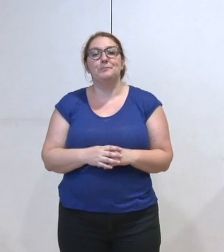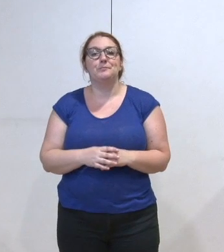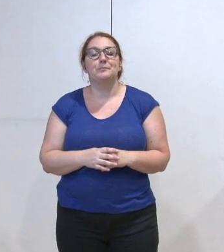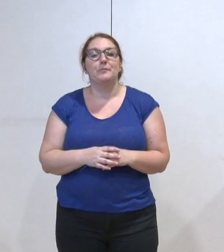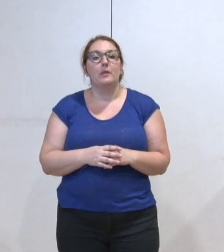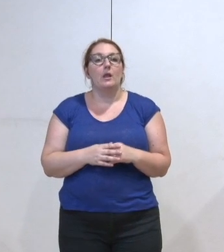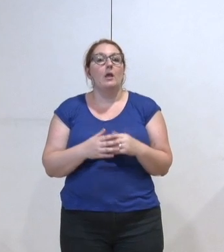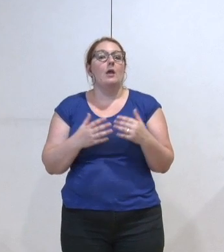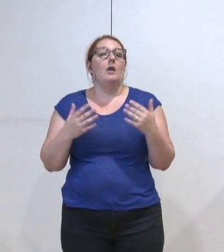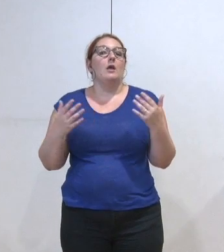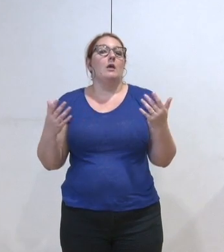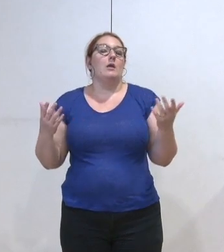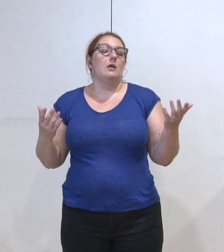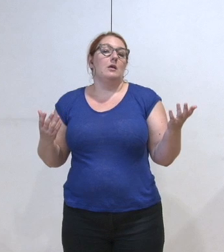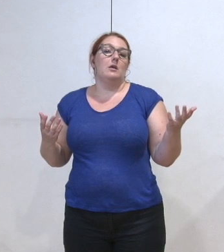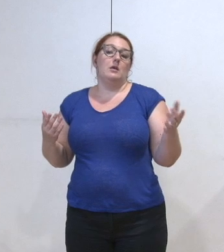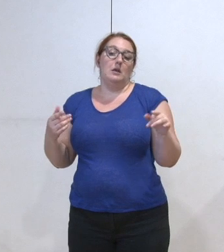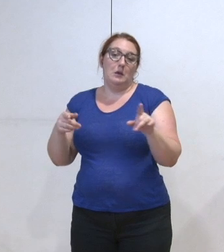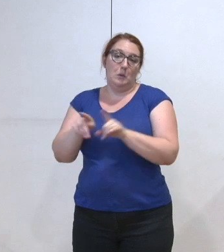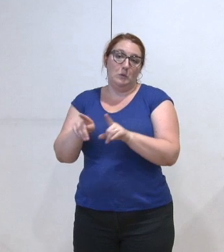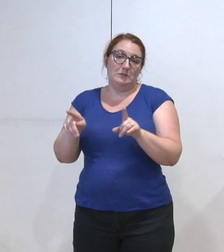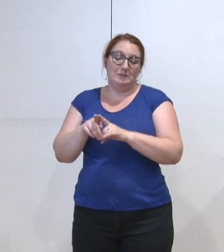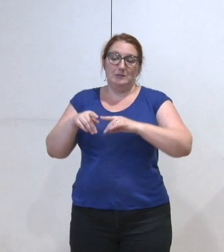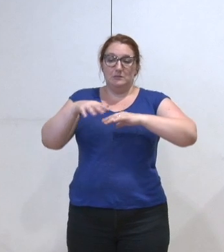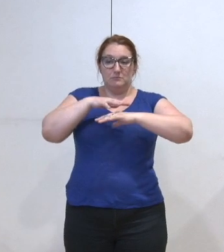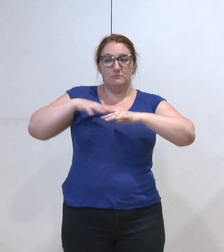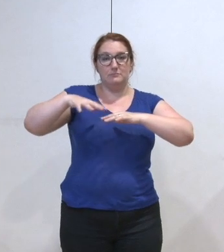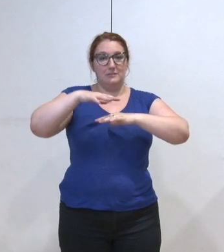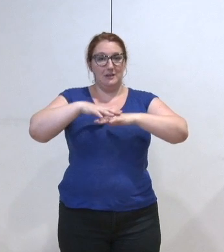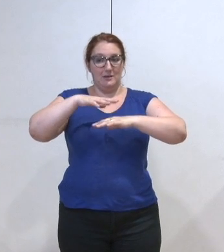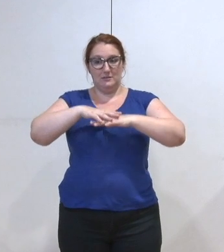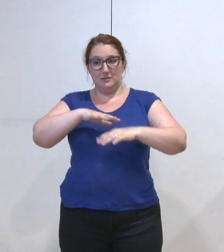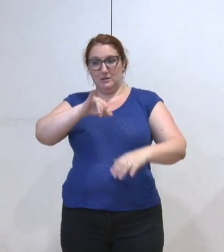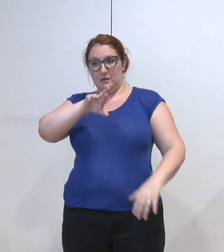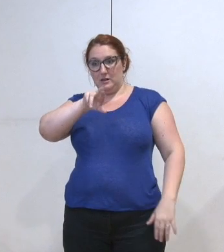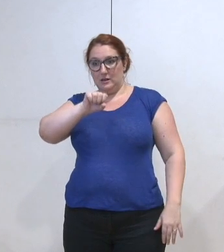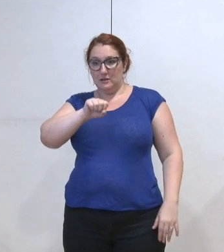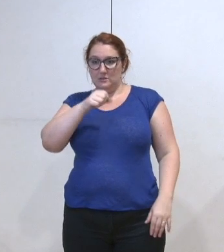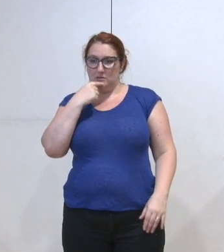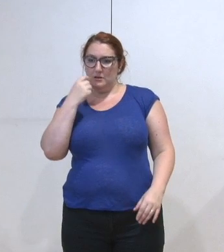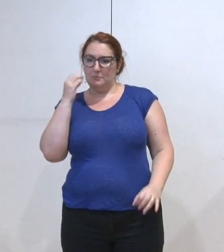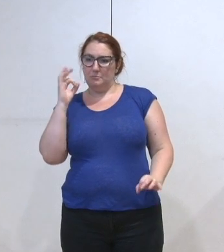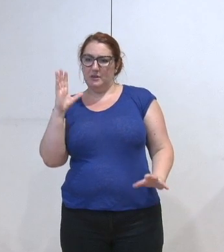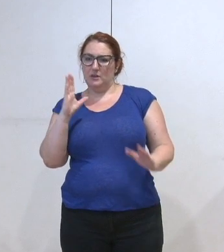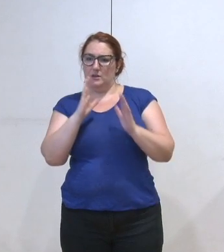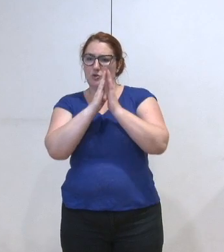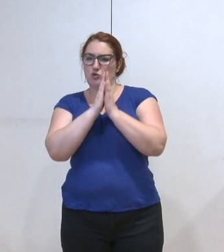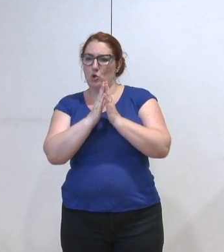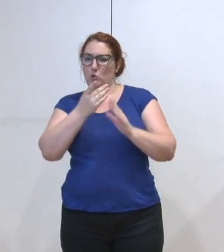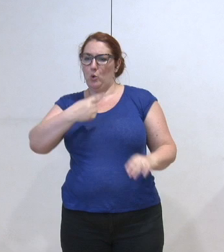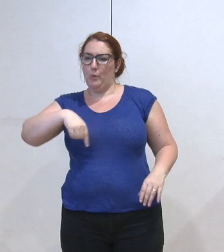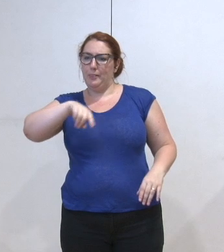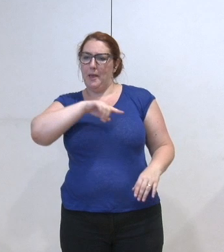que dans le quartier l'iris présenté comme Notre-Dame est à peu près foncé dans les deux carte c'est-à-dire que